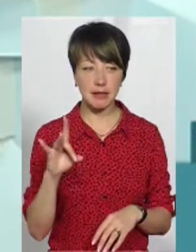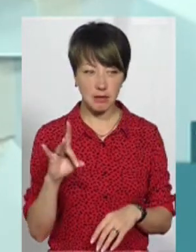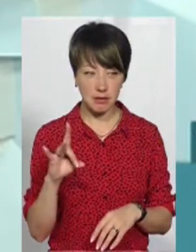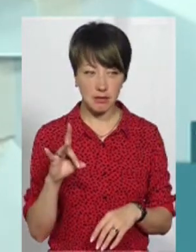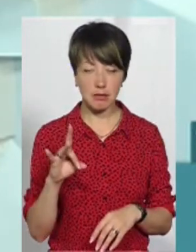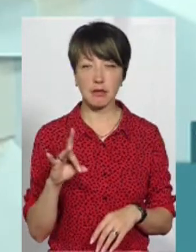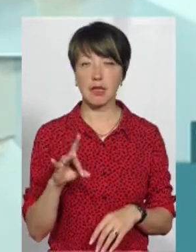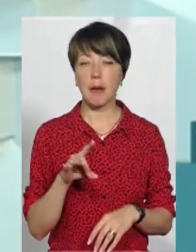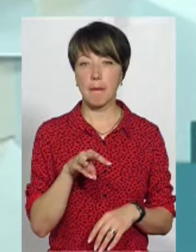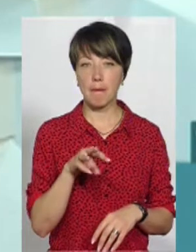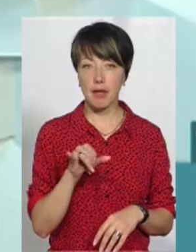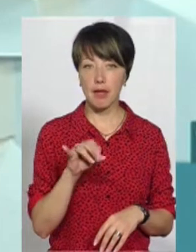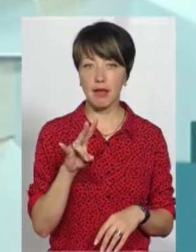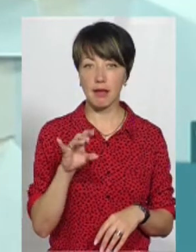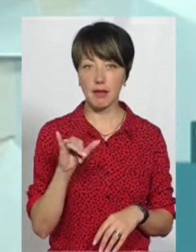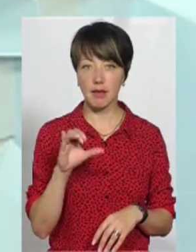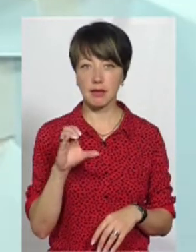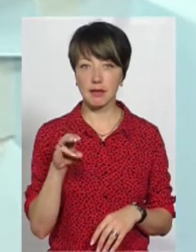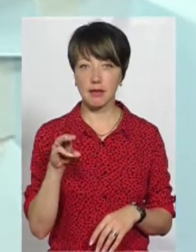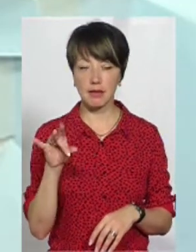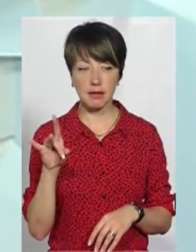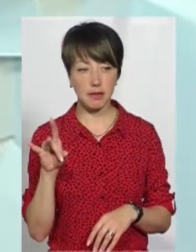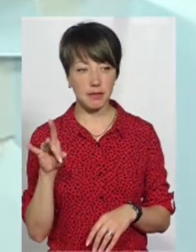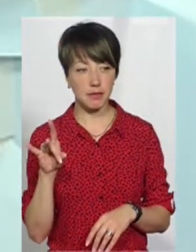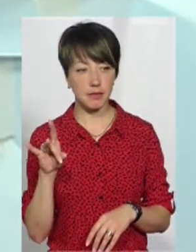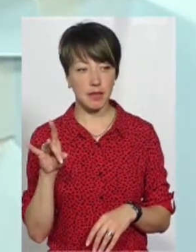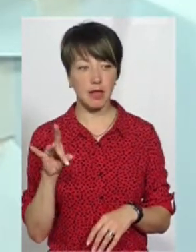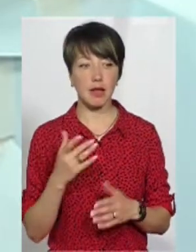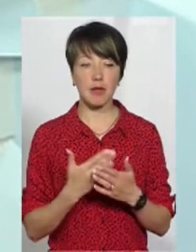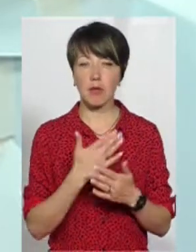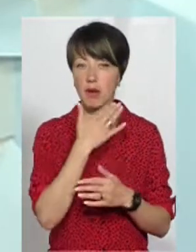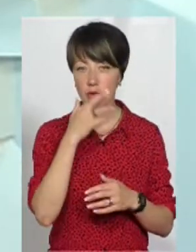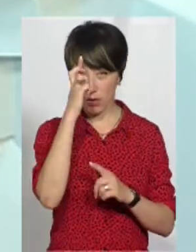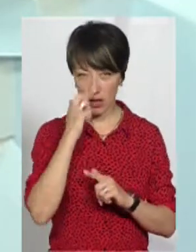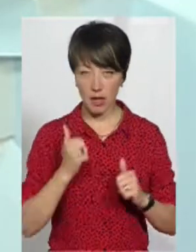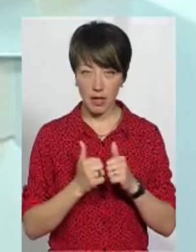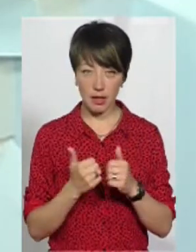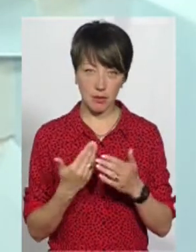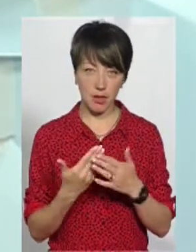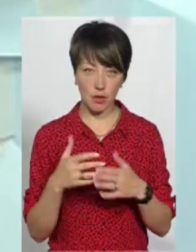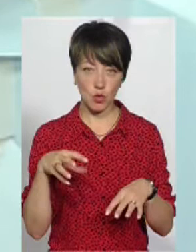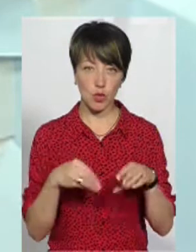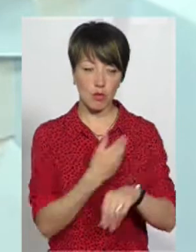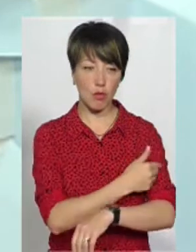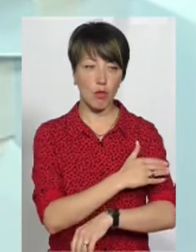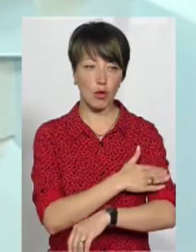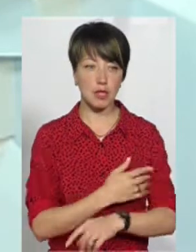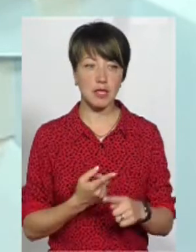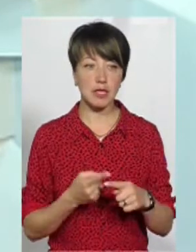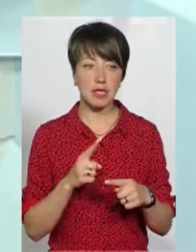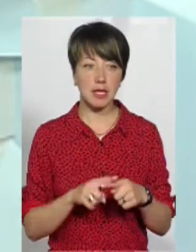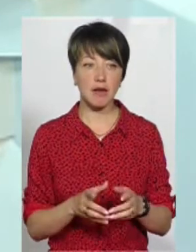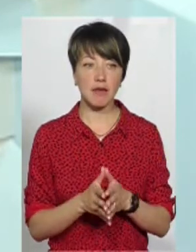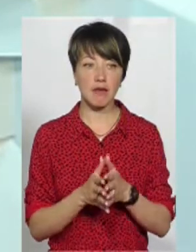речі, в дуже багатьох країнах, де є багато фемінітивів, наприклад, в сусідній Польщі, власне, ось